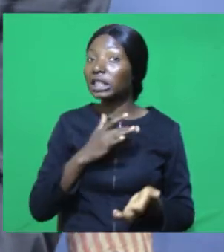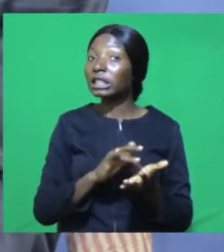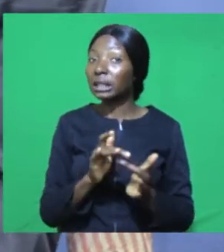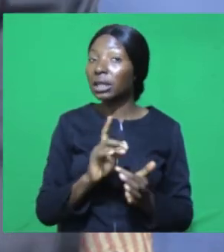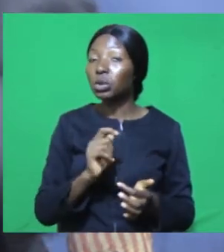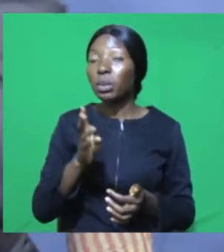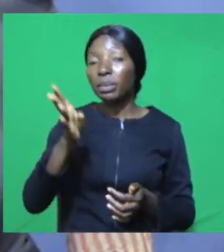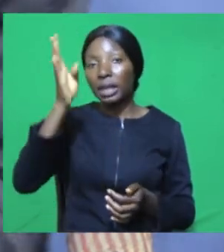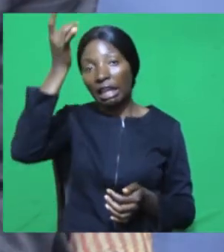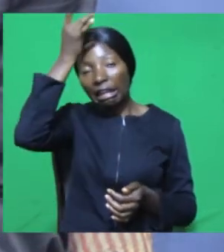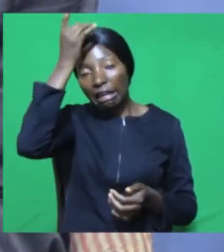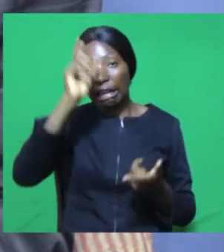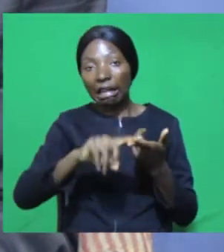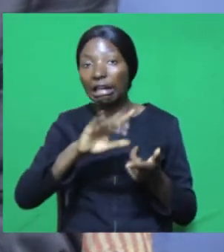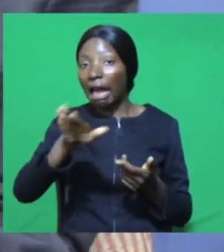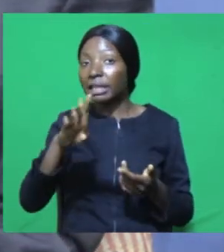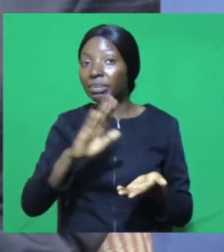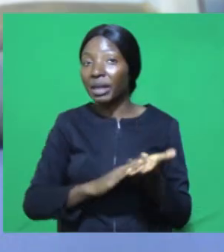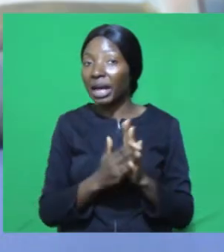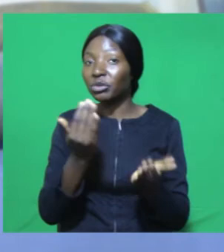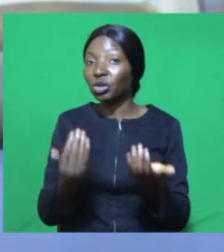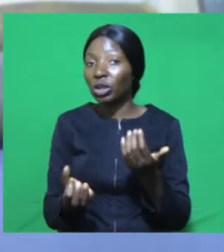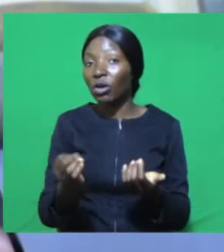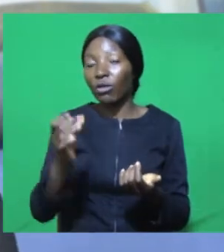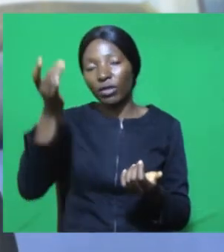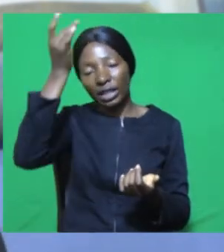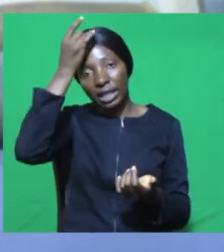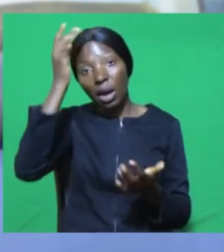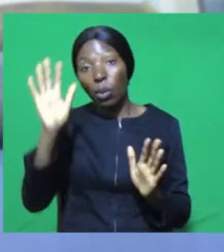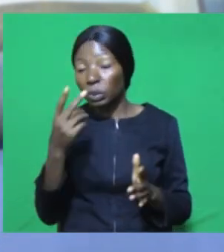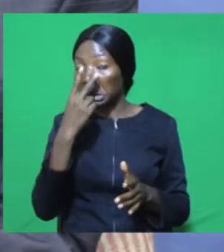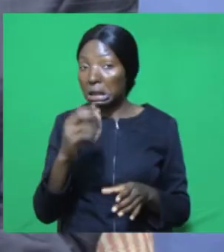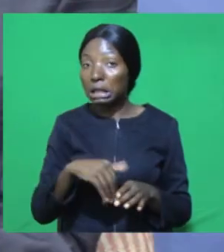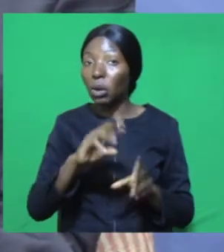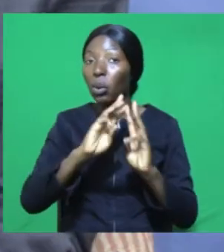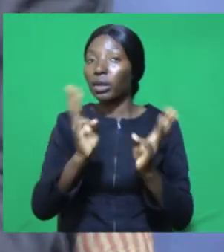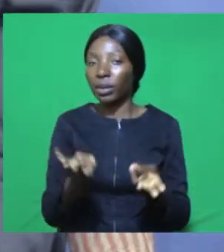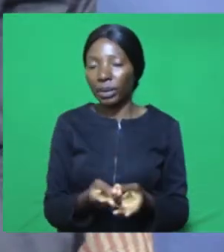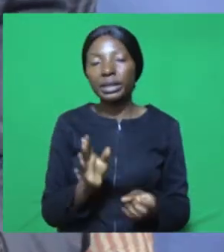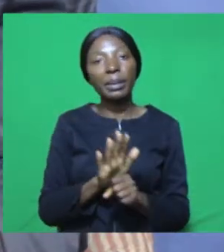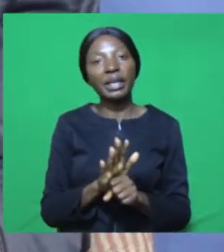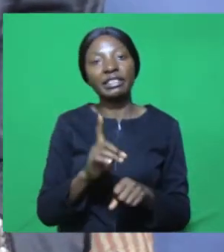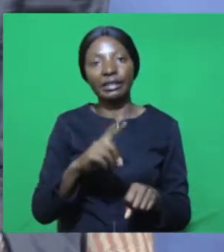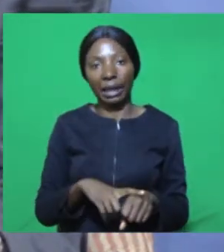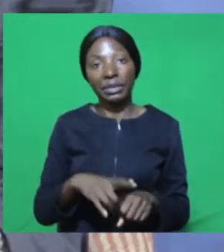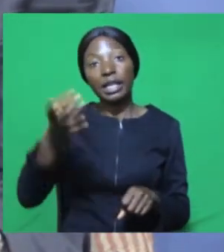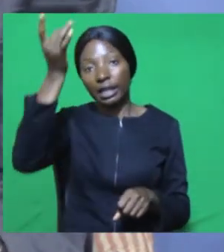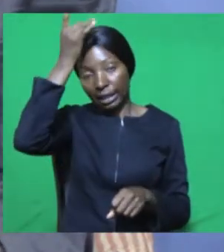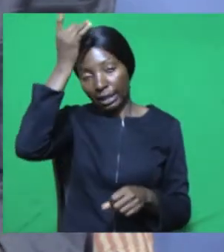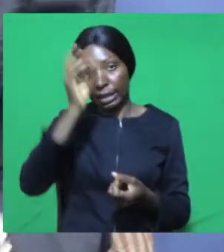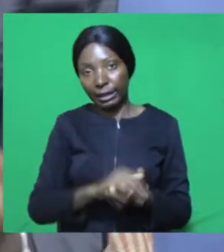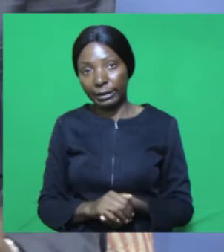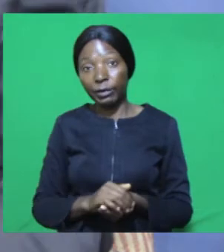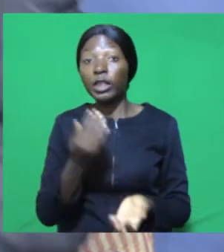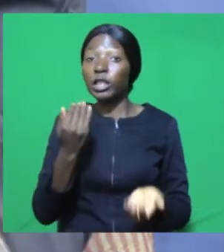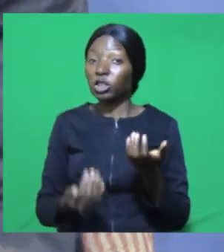kuti stivewo vana vamambo hamunoona zvinowanikwa munyika yatirika ndezvekuti kazhinji eking anditika